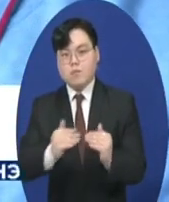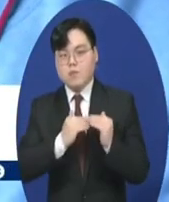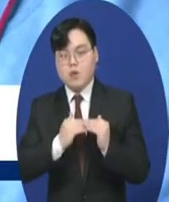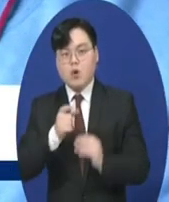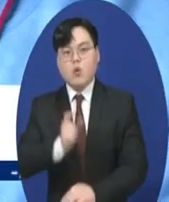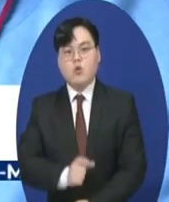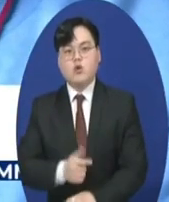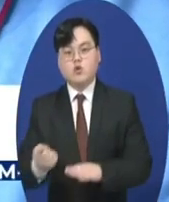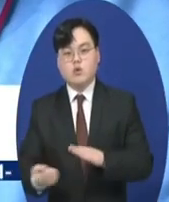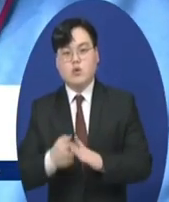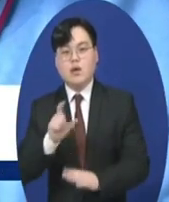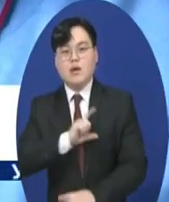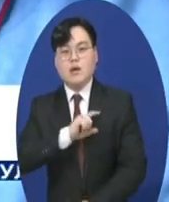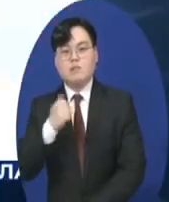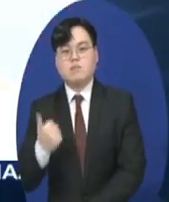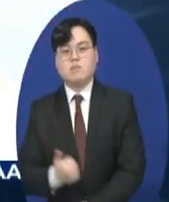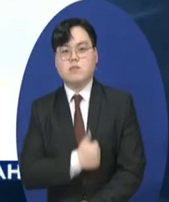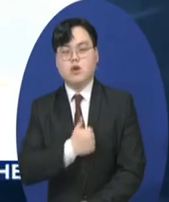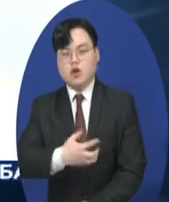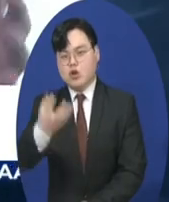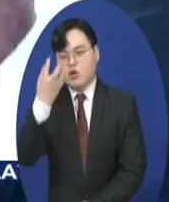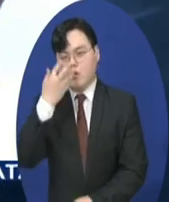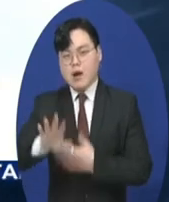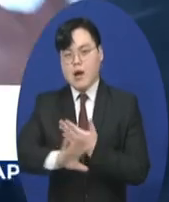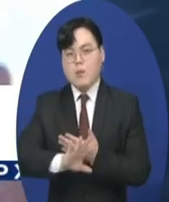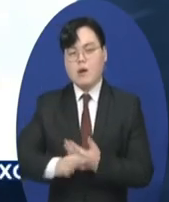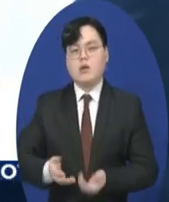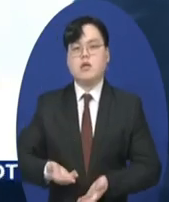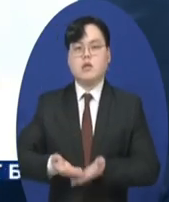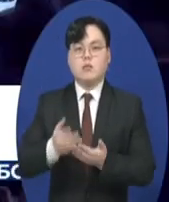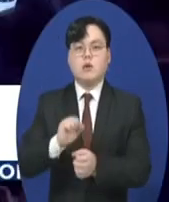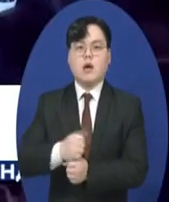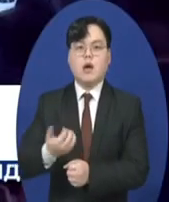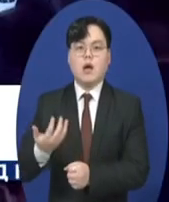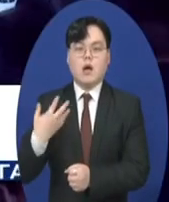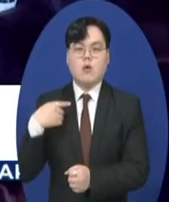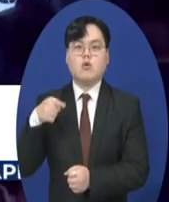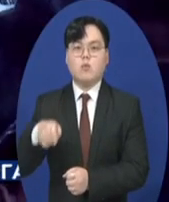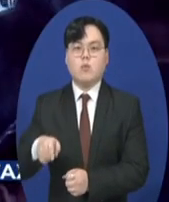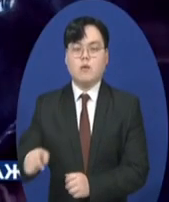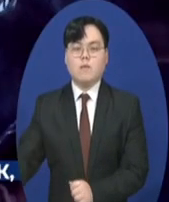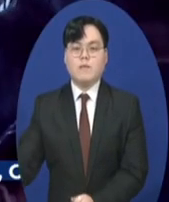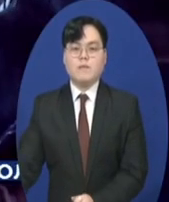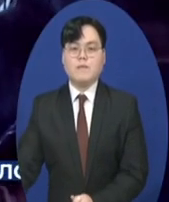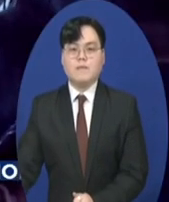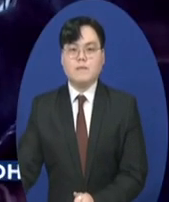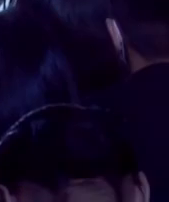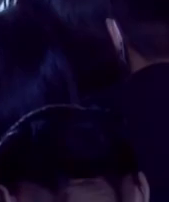хүний суурь эрх хэрэгжихэд төр хамгаалах бас дэмжих үүрэгтэй гэж үздэг онол юм аа.